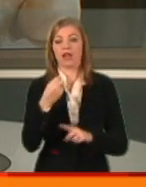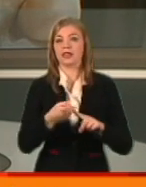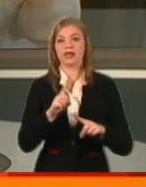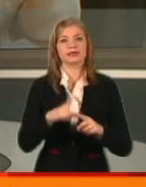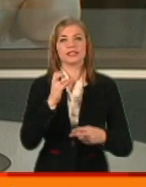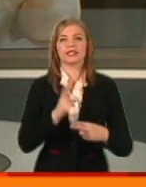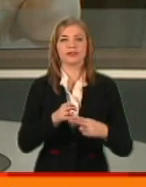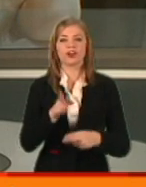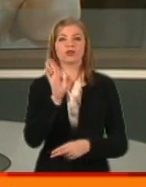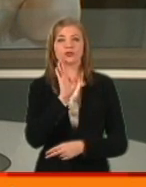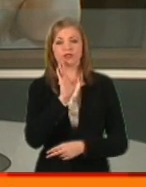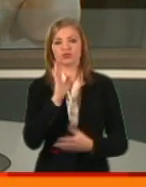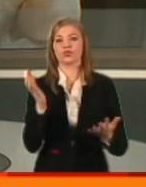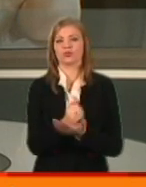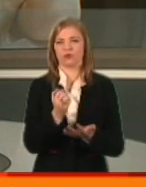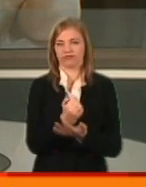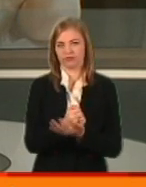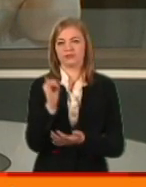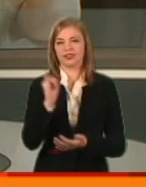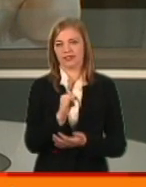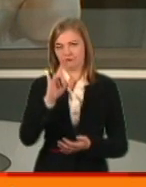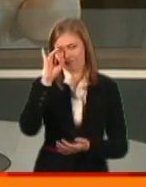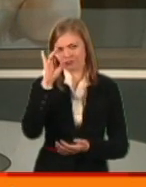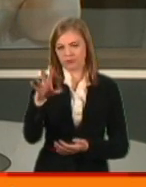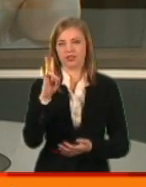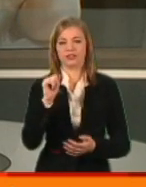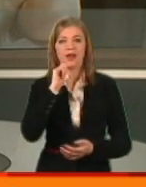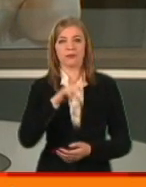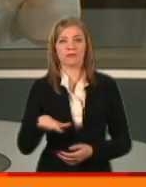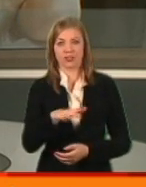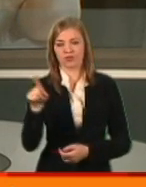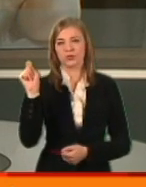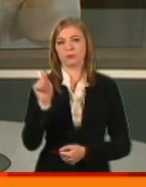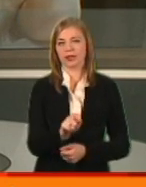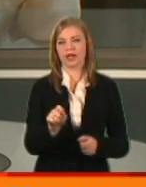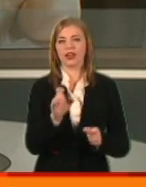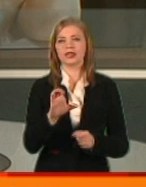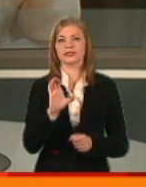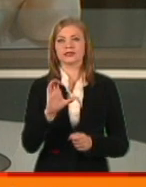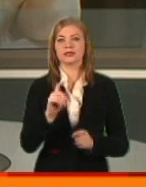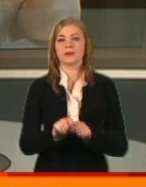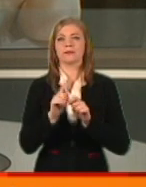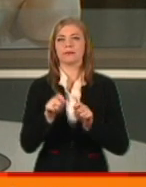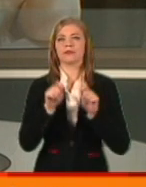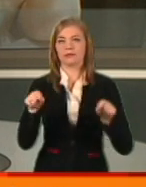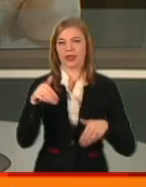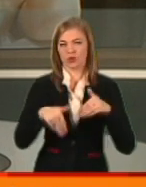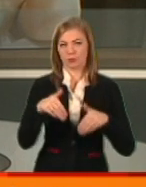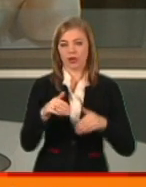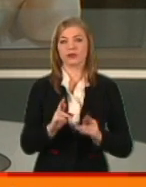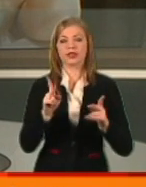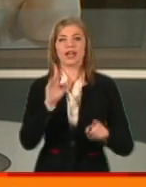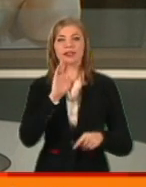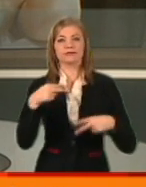не завадило дівчині досягти успіху і зажити слави. На батьківщину вона приїхала із прем'єрою балету «Марлен Дитрих».